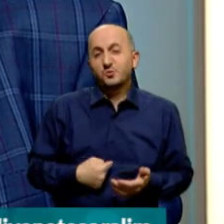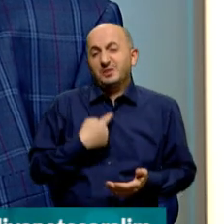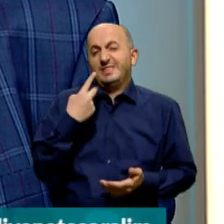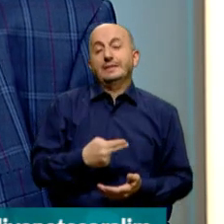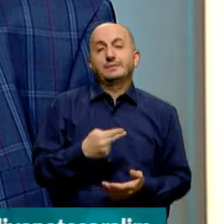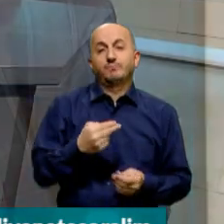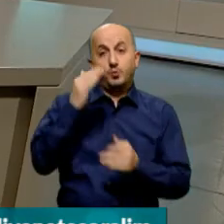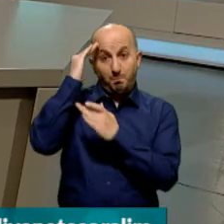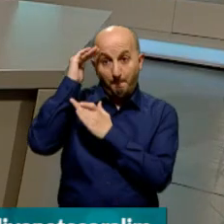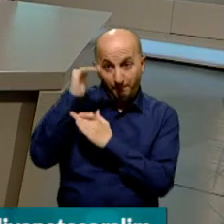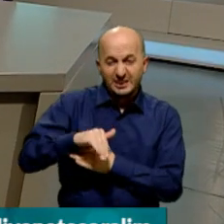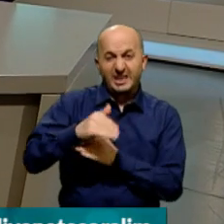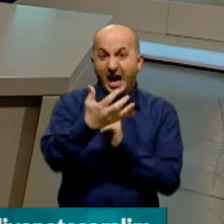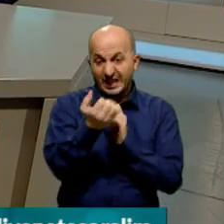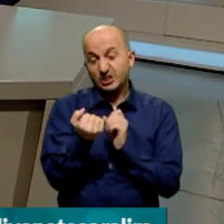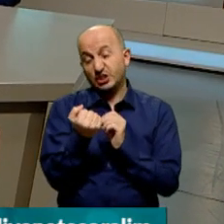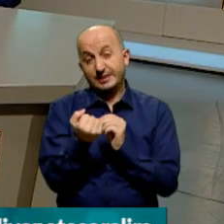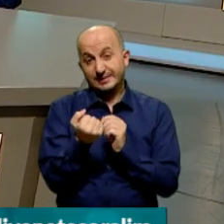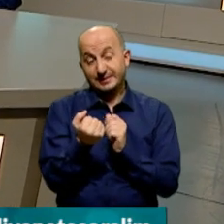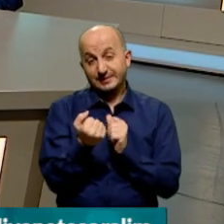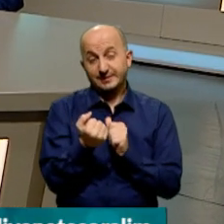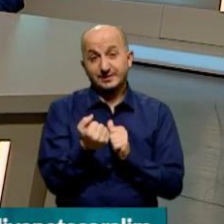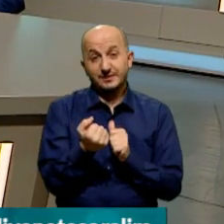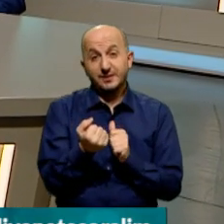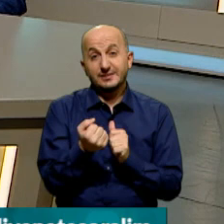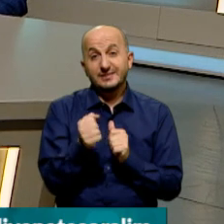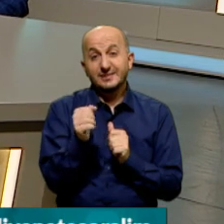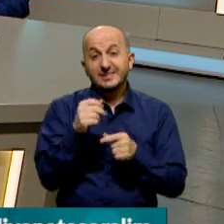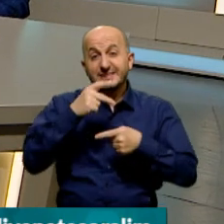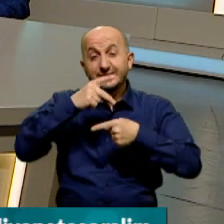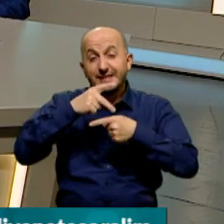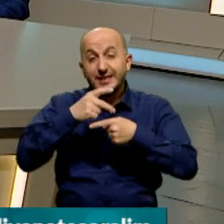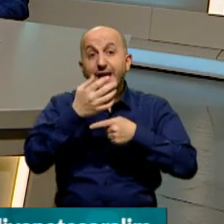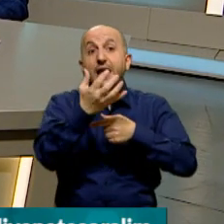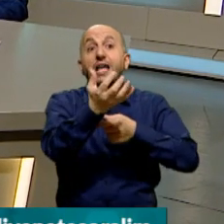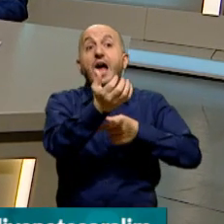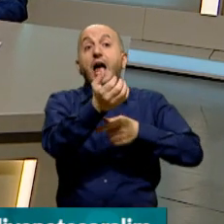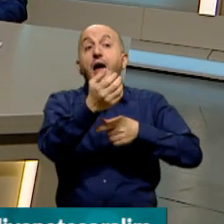alacaktır. Bu tür batık alacaklarda zekat